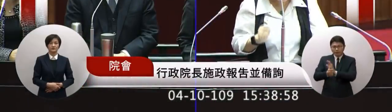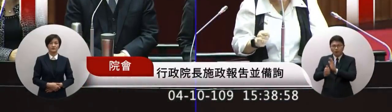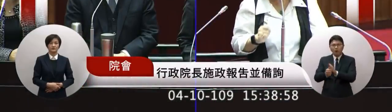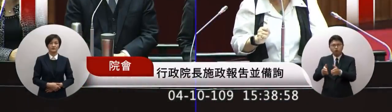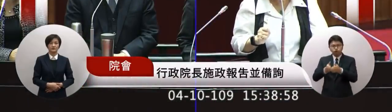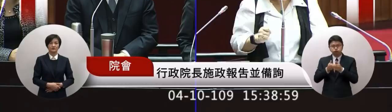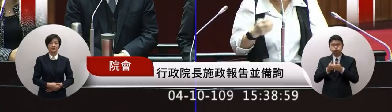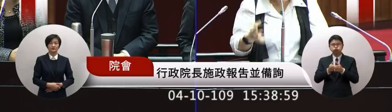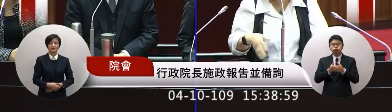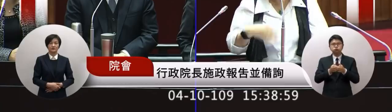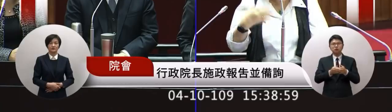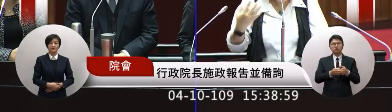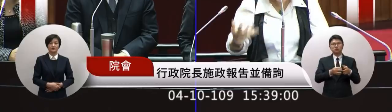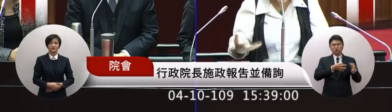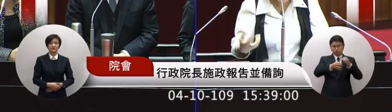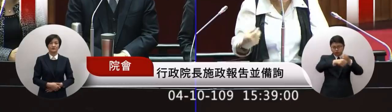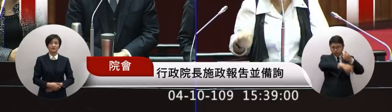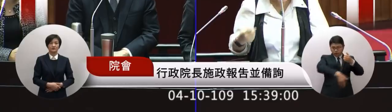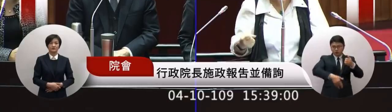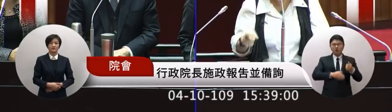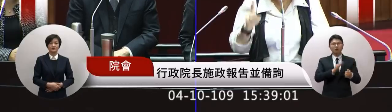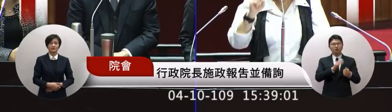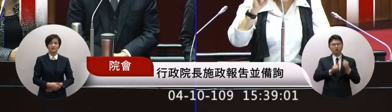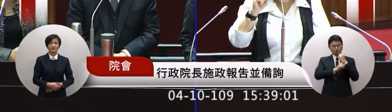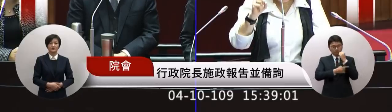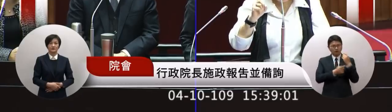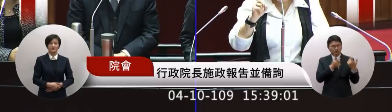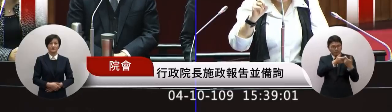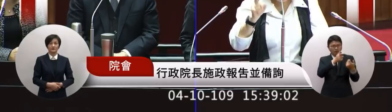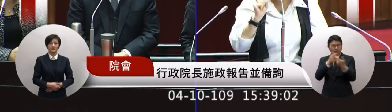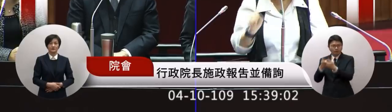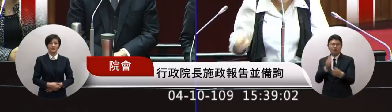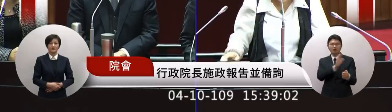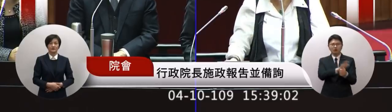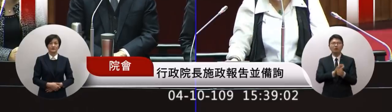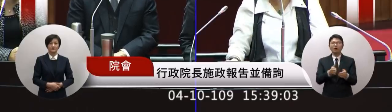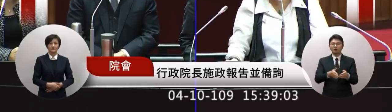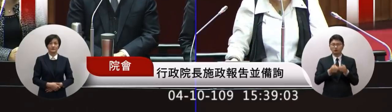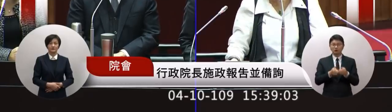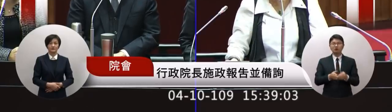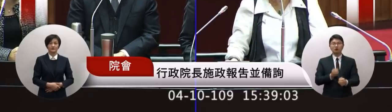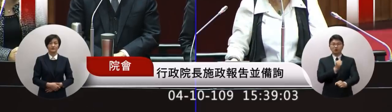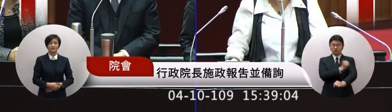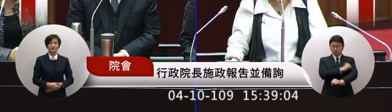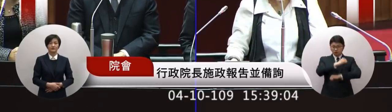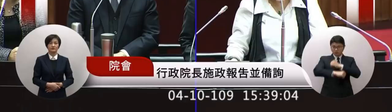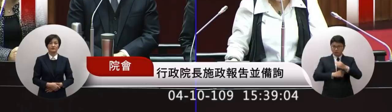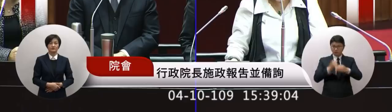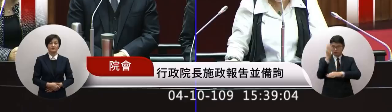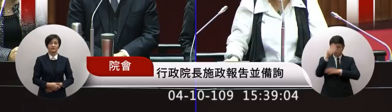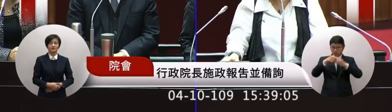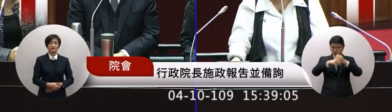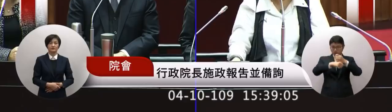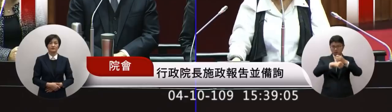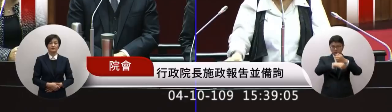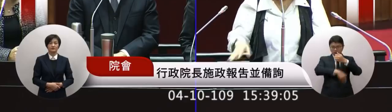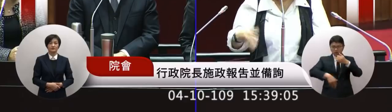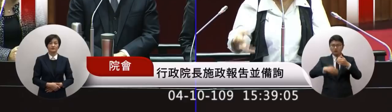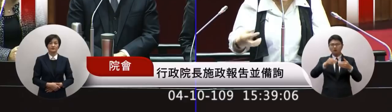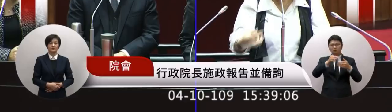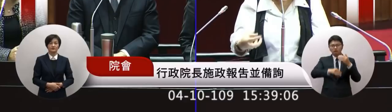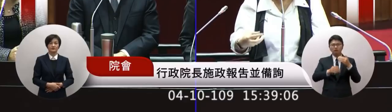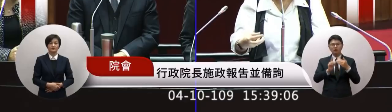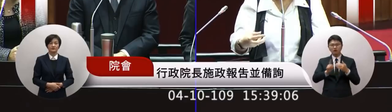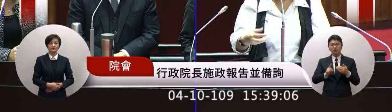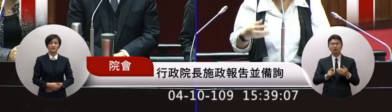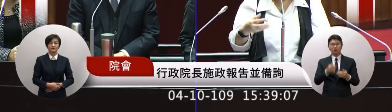也需要哈，因为只有好的劳动政策才能够没有缺工的烦恼哈。我